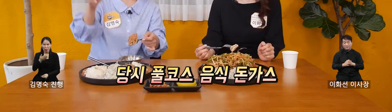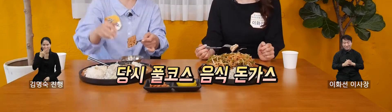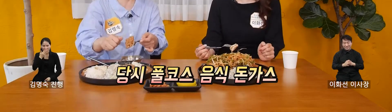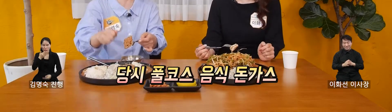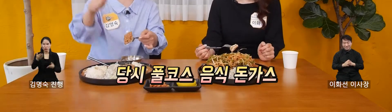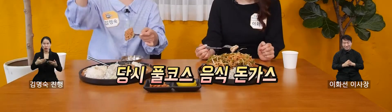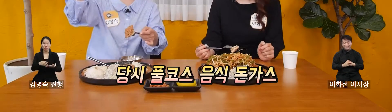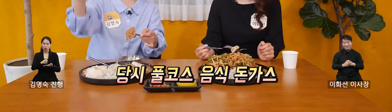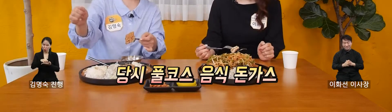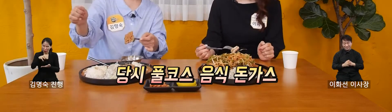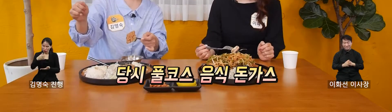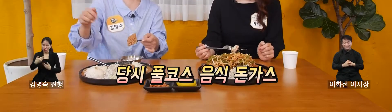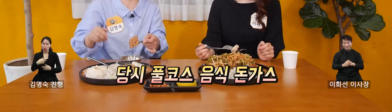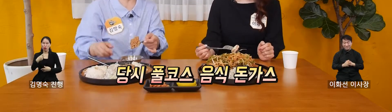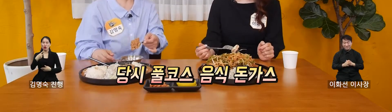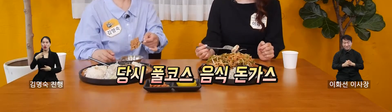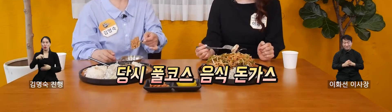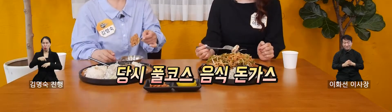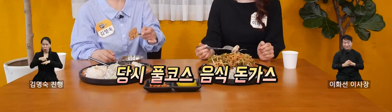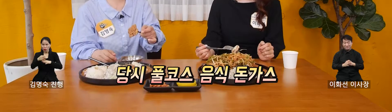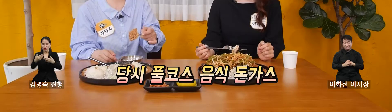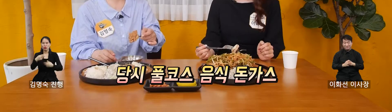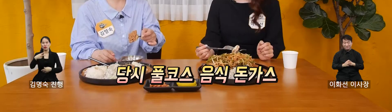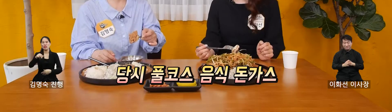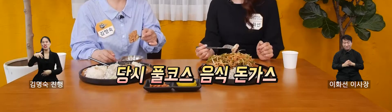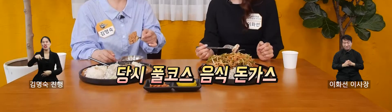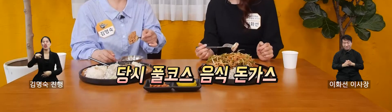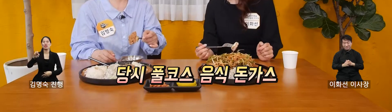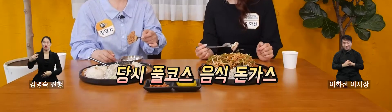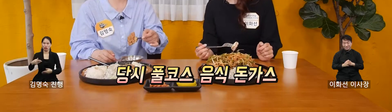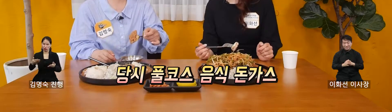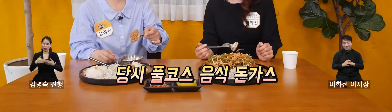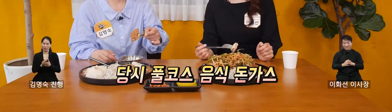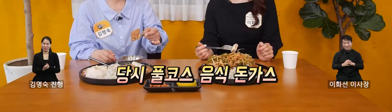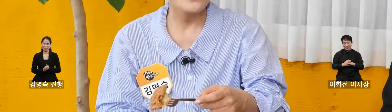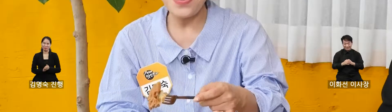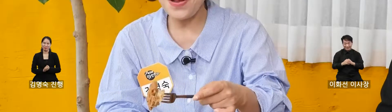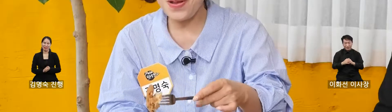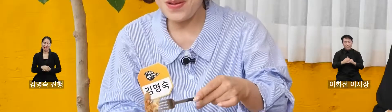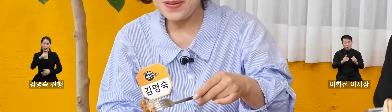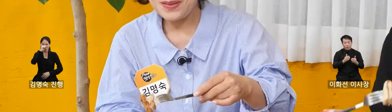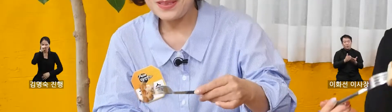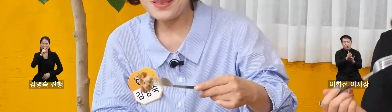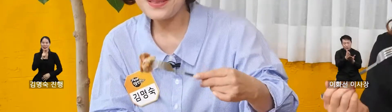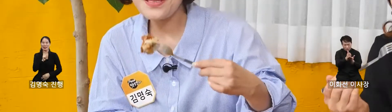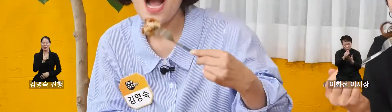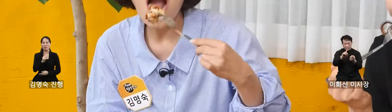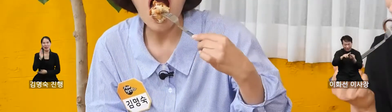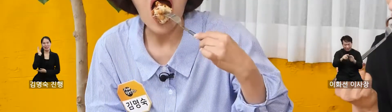주고 고기 주고 디저트 주고 그리고 엄청 좋아했다는 코스로 나온 돈가스지.